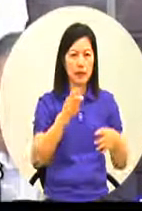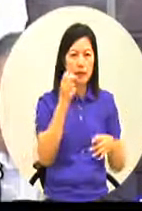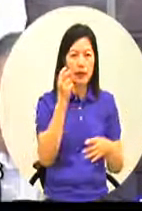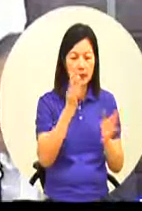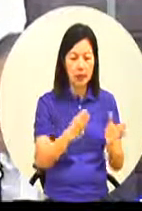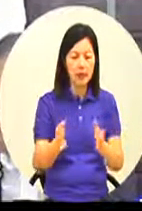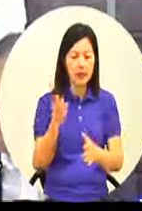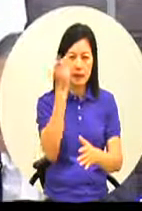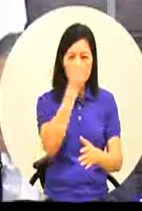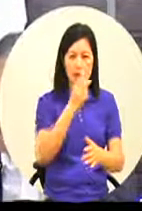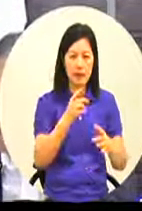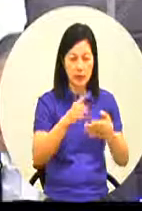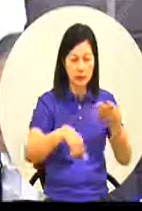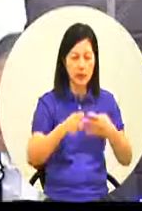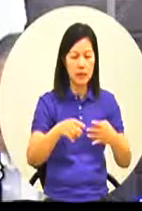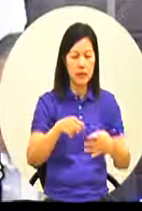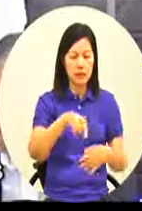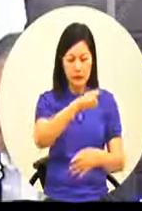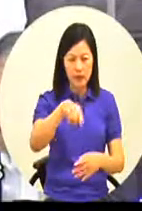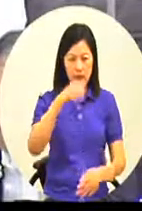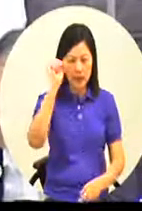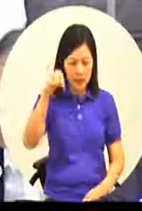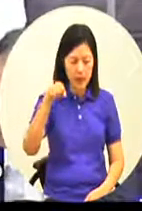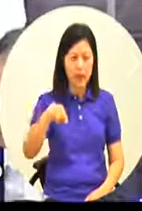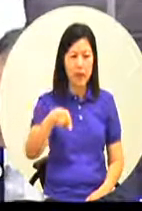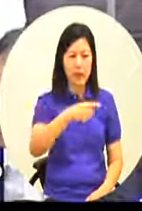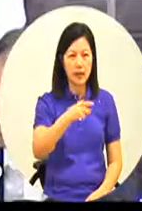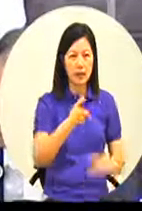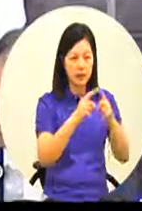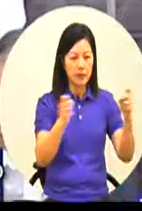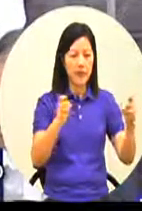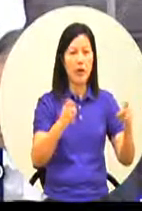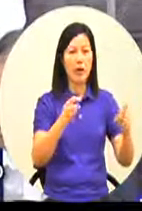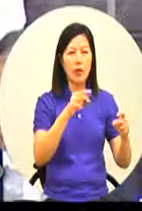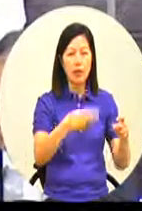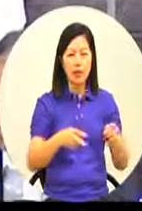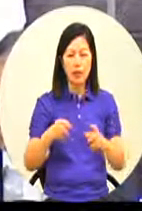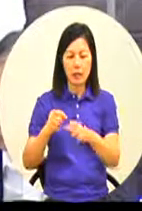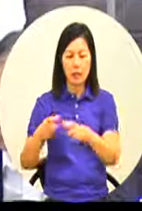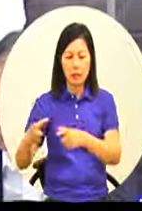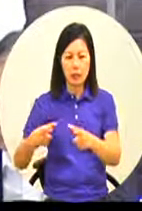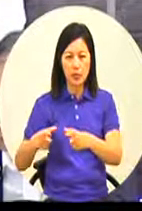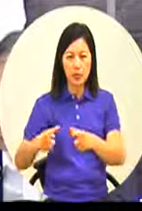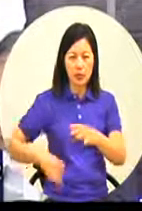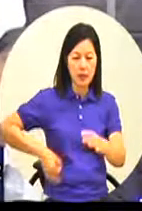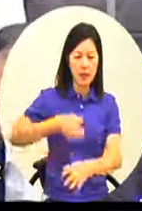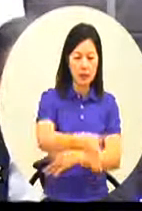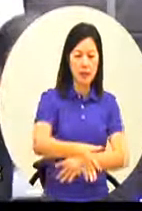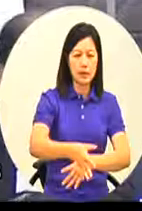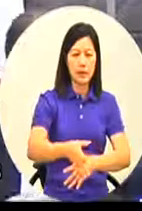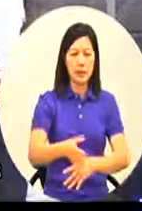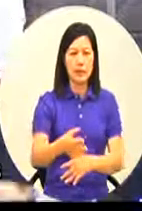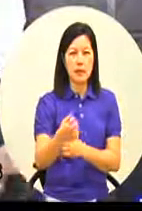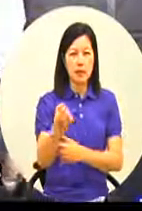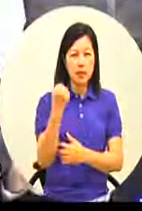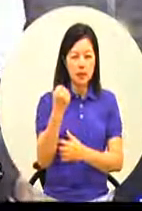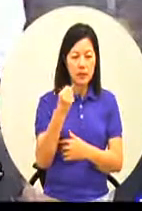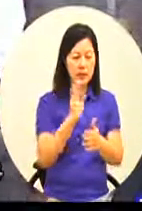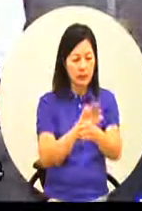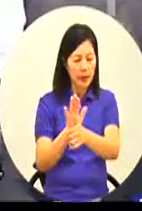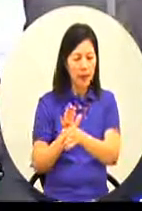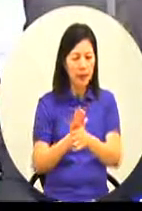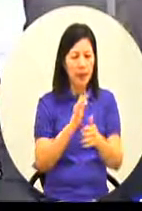同意来对我们庙吼，就是公园里面吼来出钱来出力吼，来迄个甲咱维护管